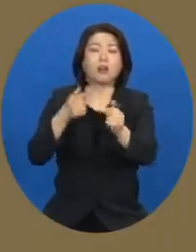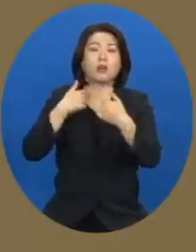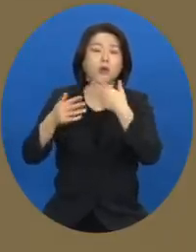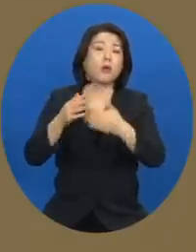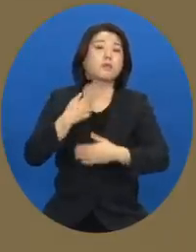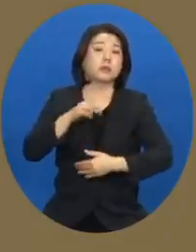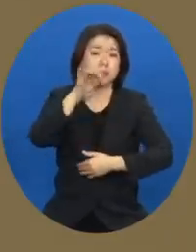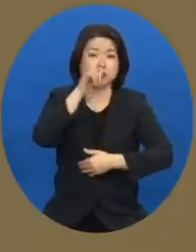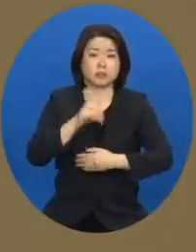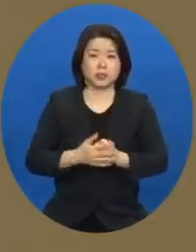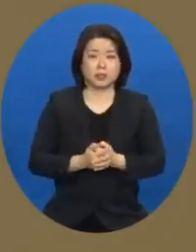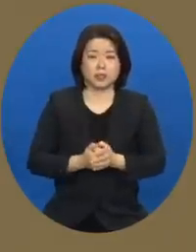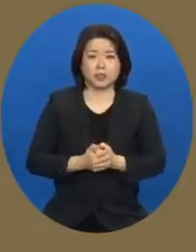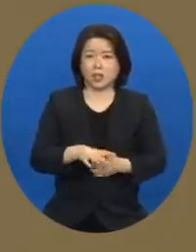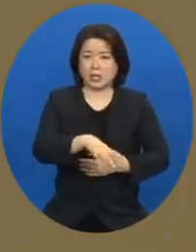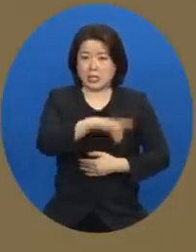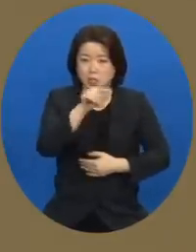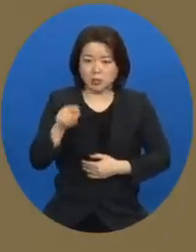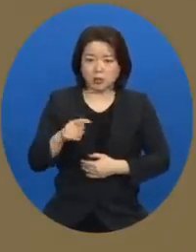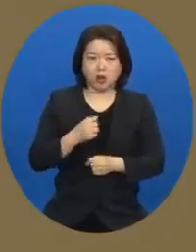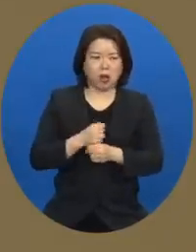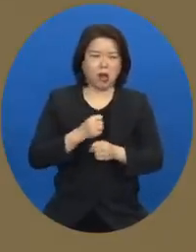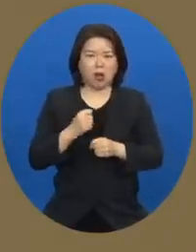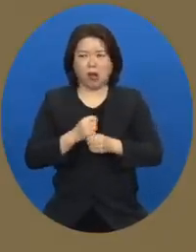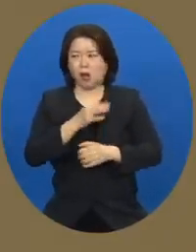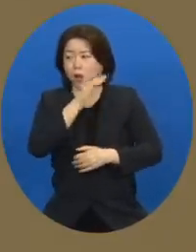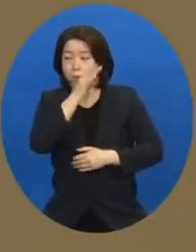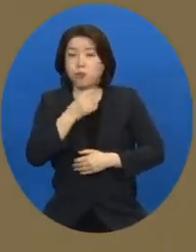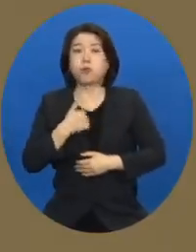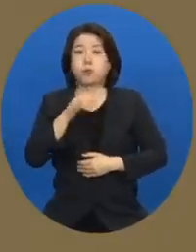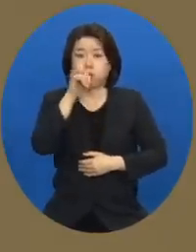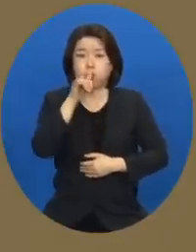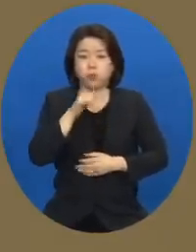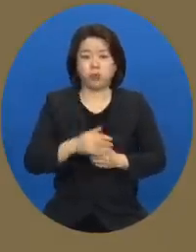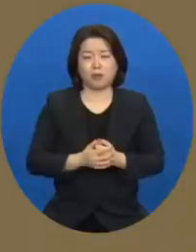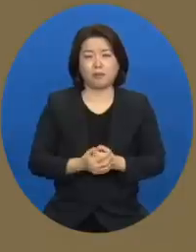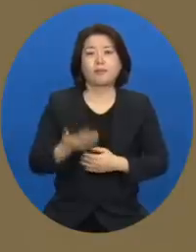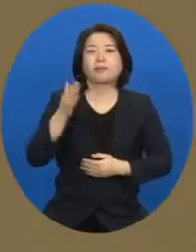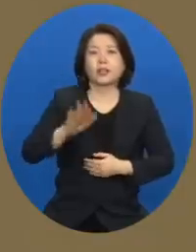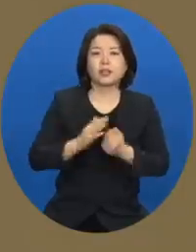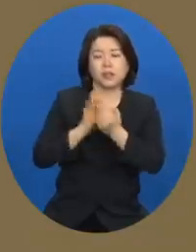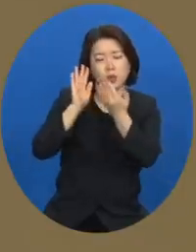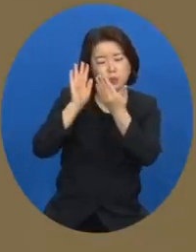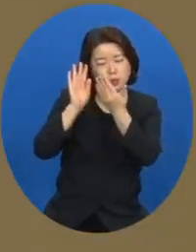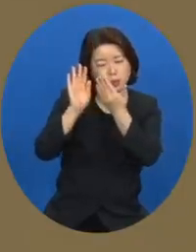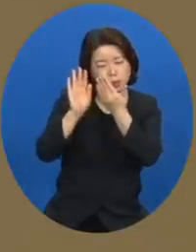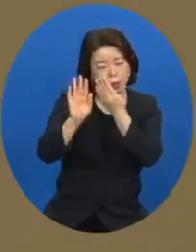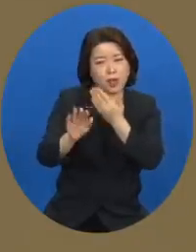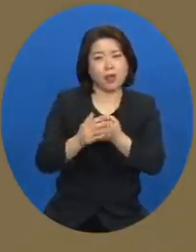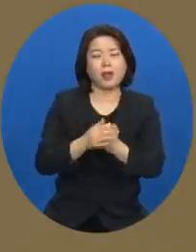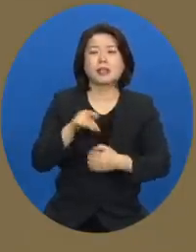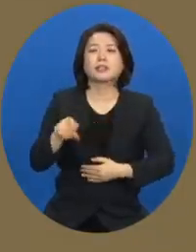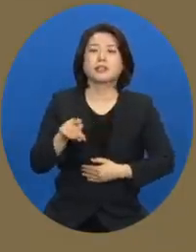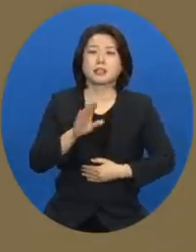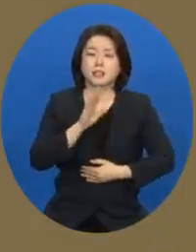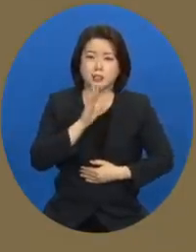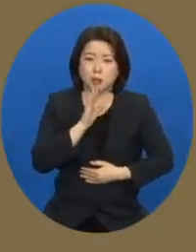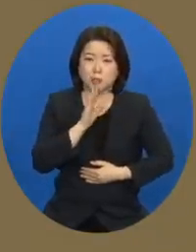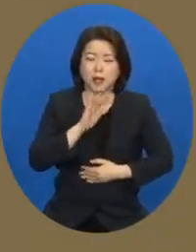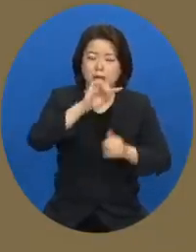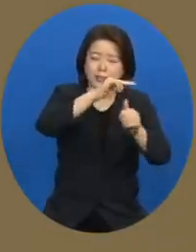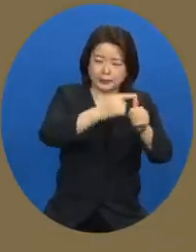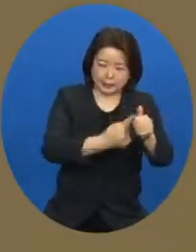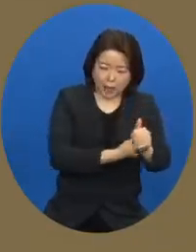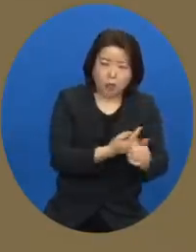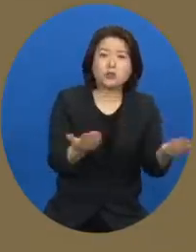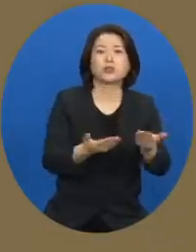됐습니다. 처음에는 굉장히 당황스러웠습니다. 그러나 나중에는 그것이 정말